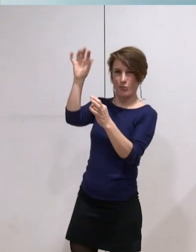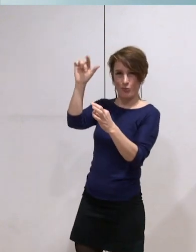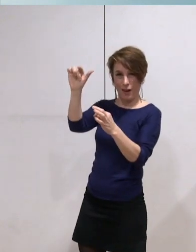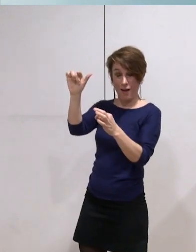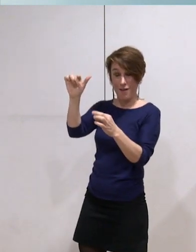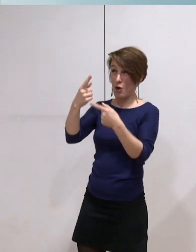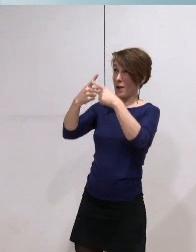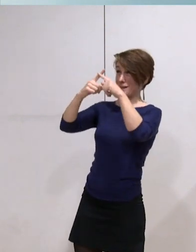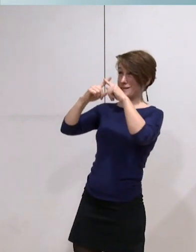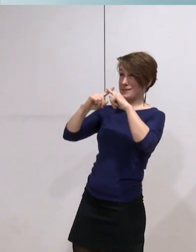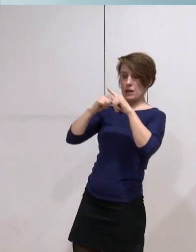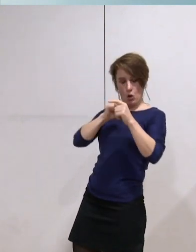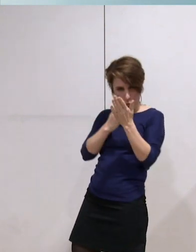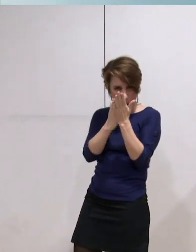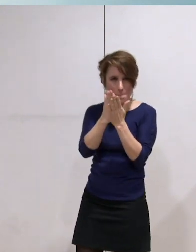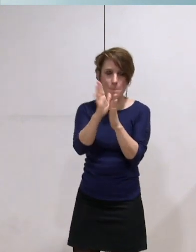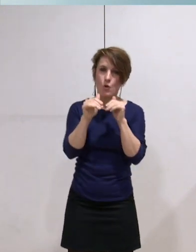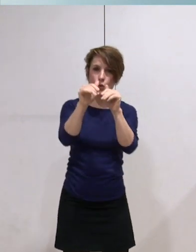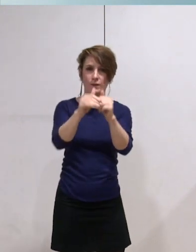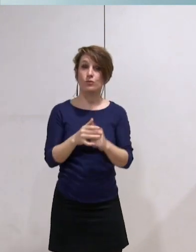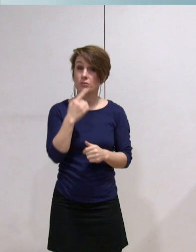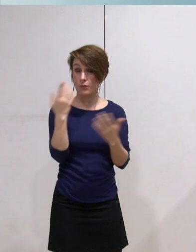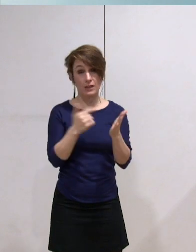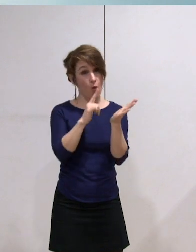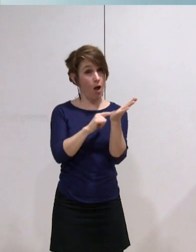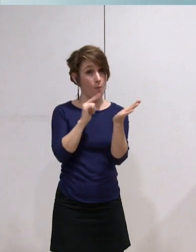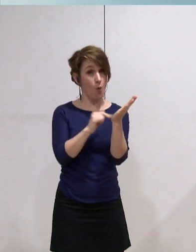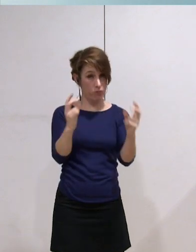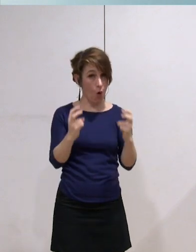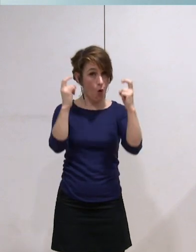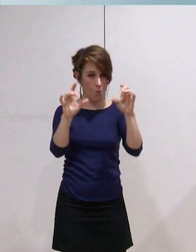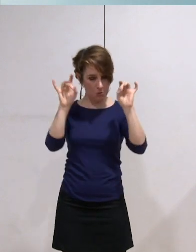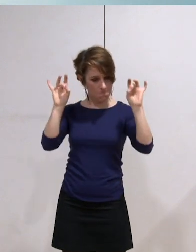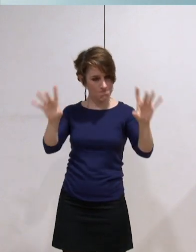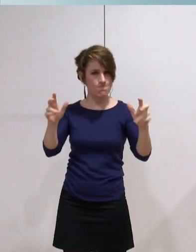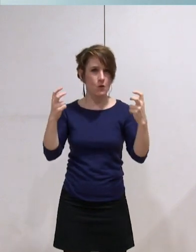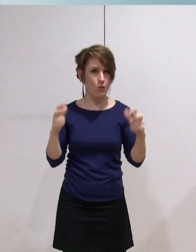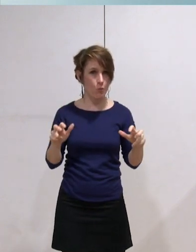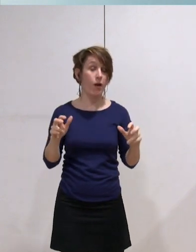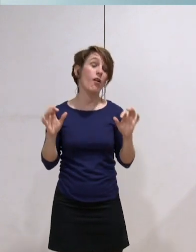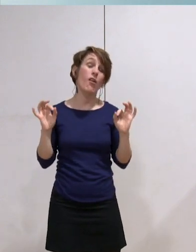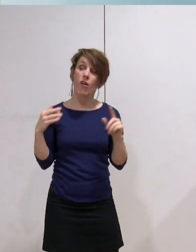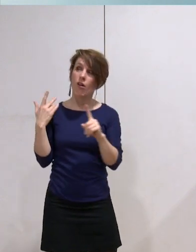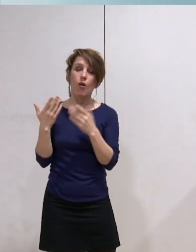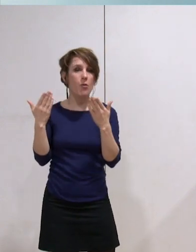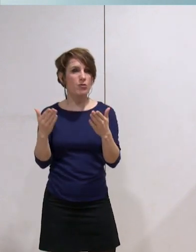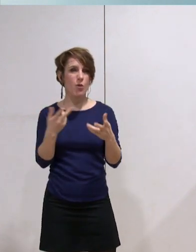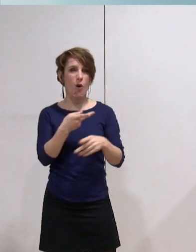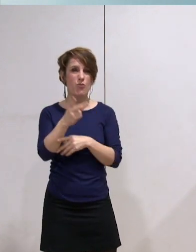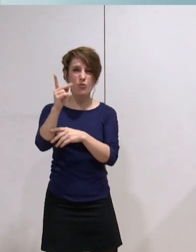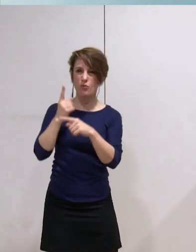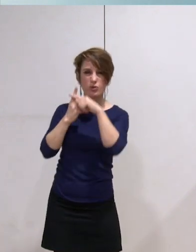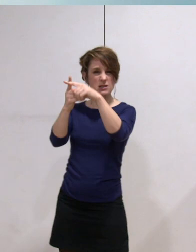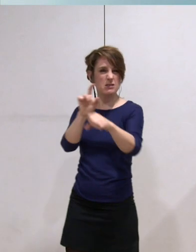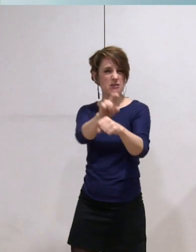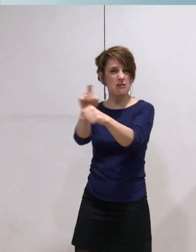pris comme engagement de ne pas augmenter les impôts et au moment même où la crédibilité en politique est largement remise en cause en ce